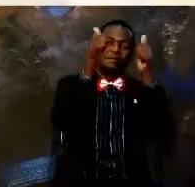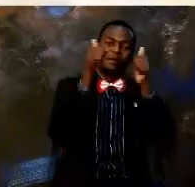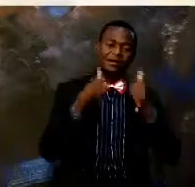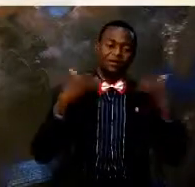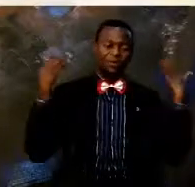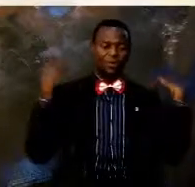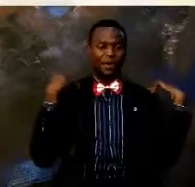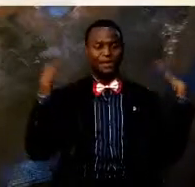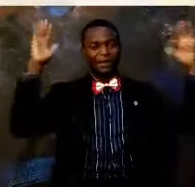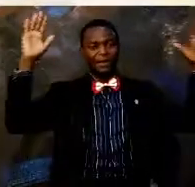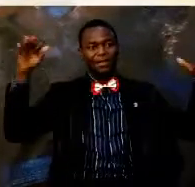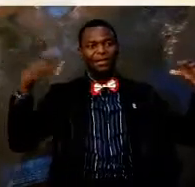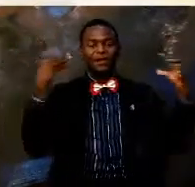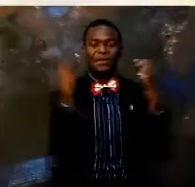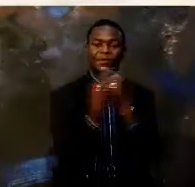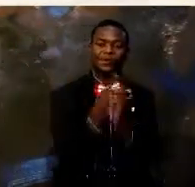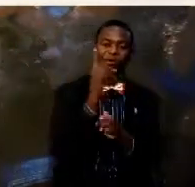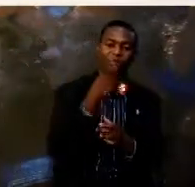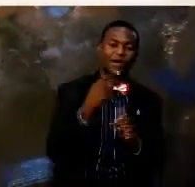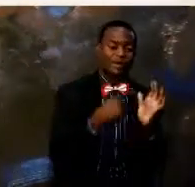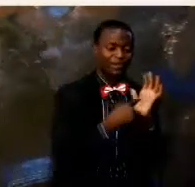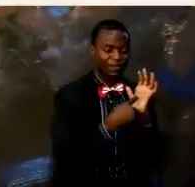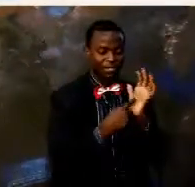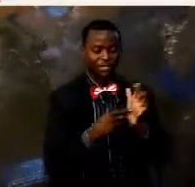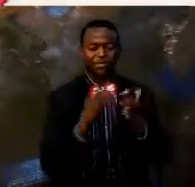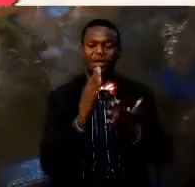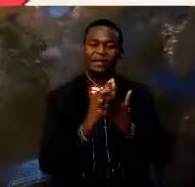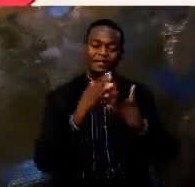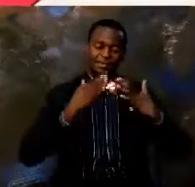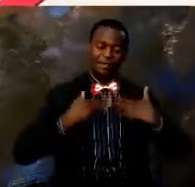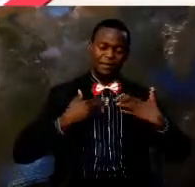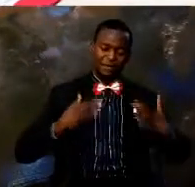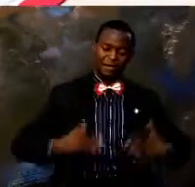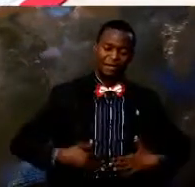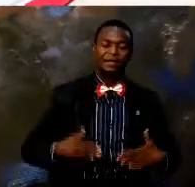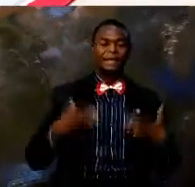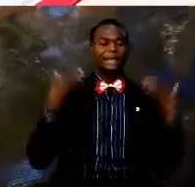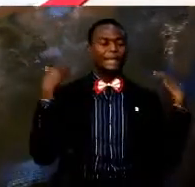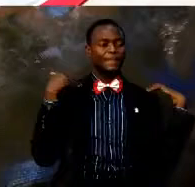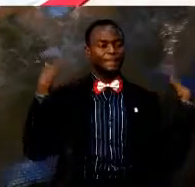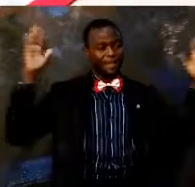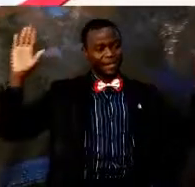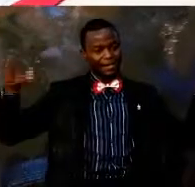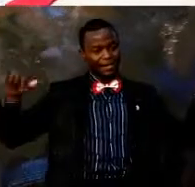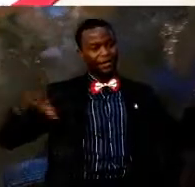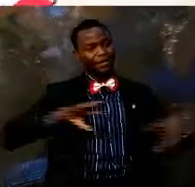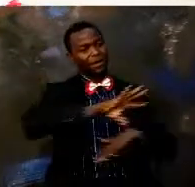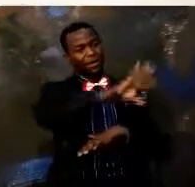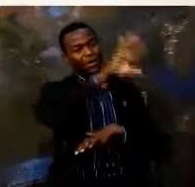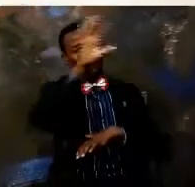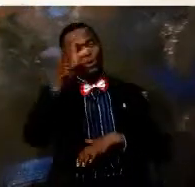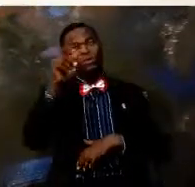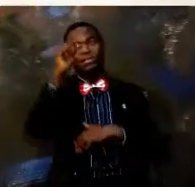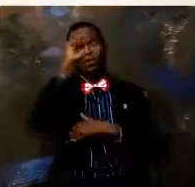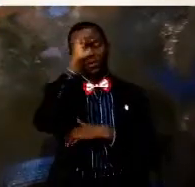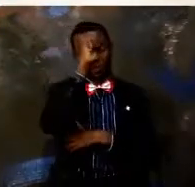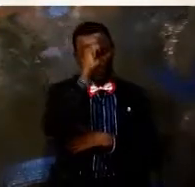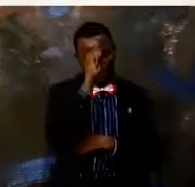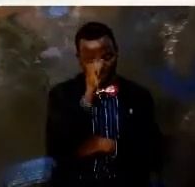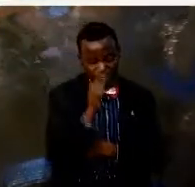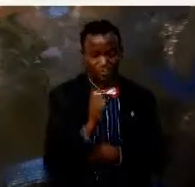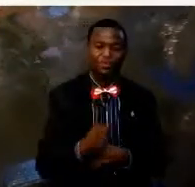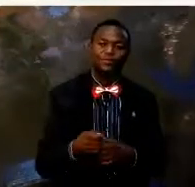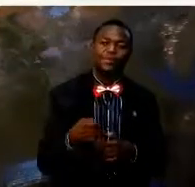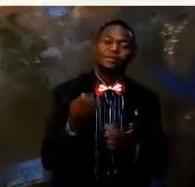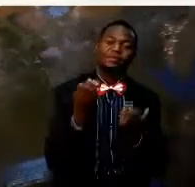malaika, pamoja na kwamba anadhihirishwa katika mwili, malaika wote wa Mungu wamsujudu. Sikizeni ndugu zangu